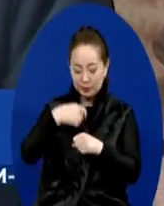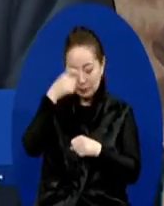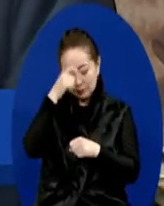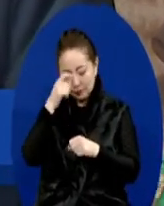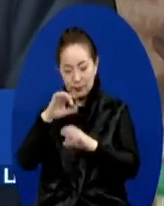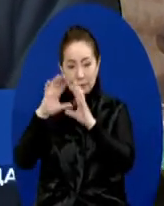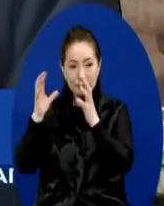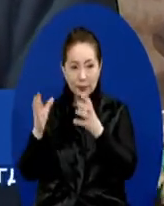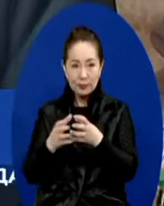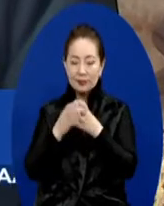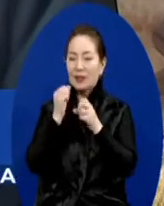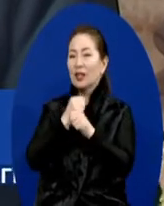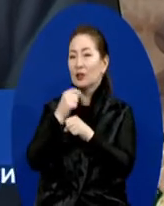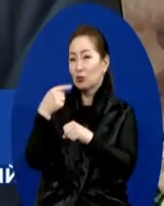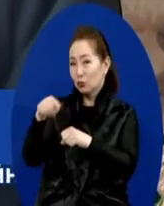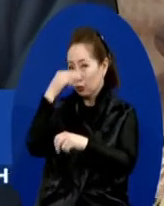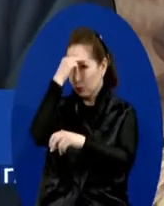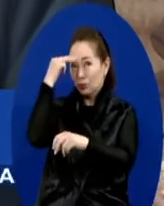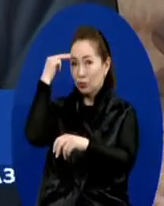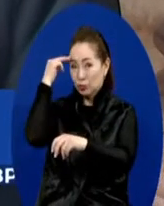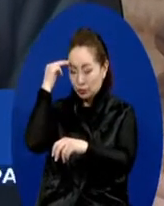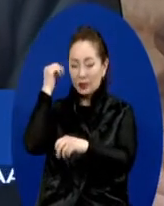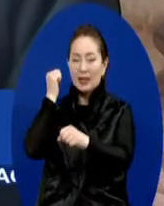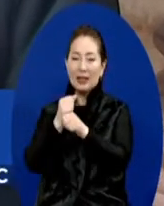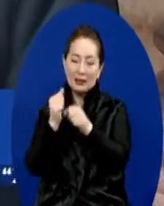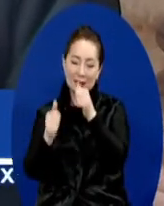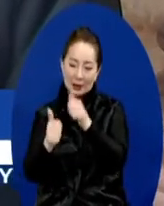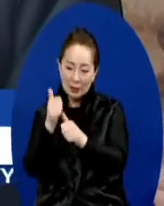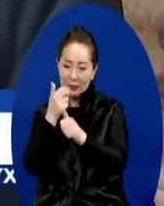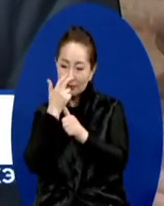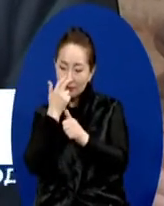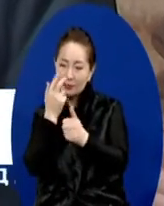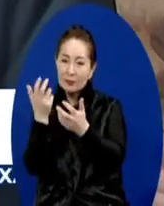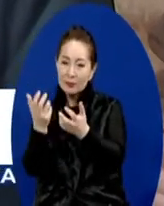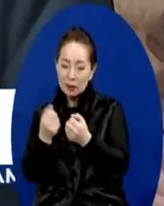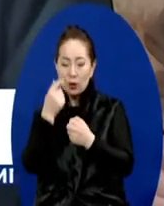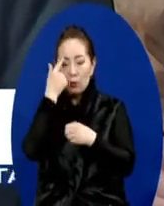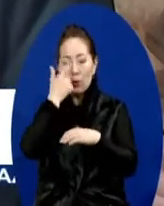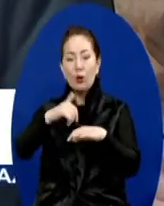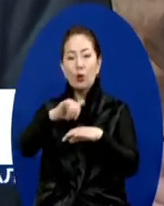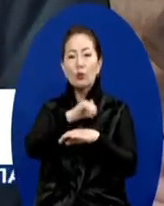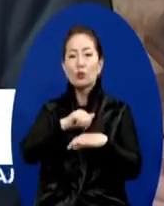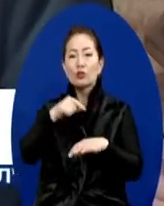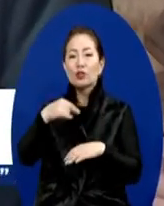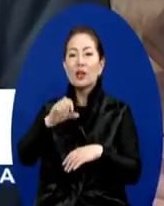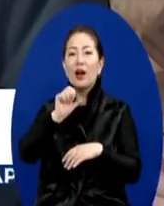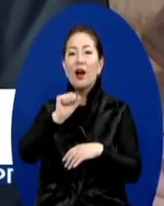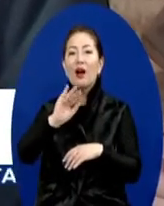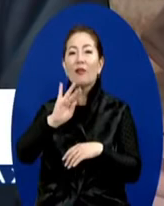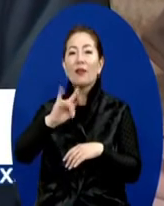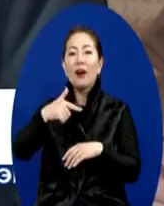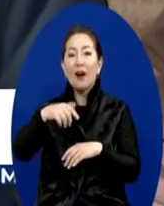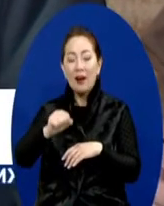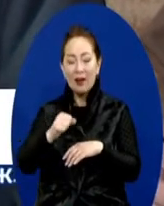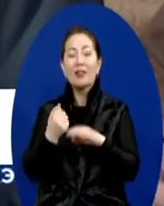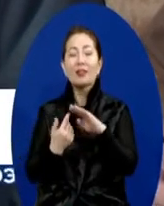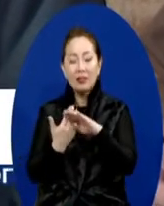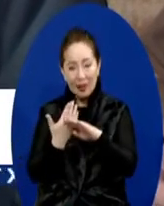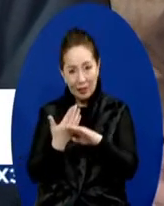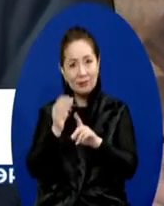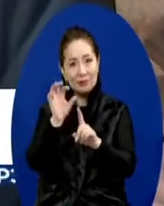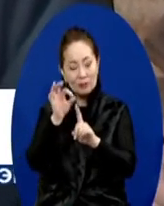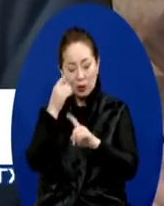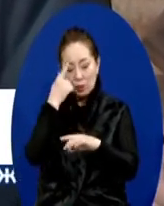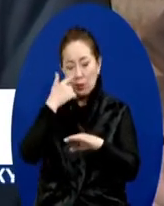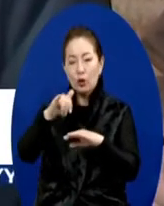хөдөлмөр зүтгэл хоригдлуулсан туршлага ажлын амжилтыг үндэслэн Монгол улсын аварга тариаланч чаа шалруулан өргөнтлөө Монгол